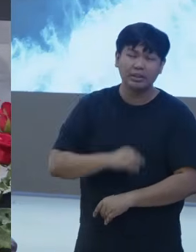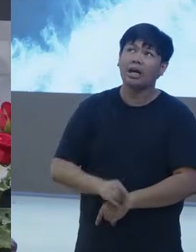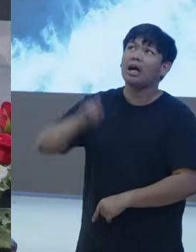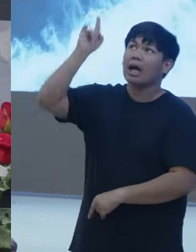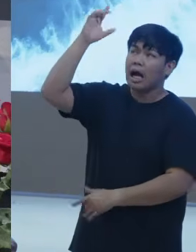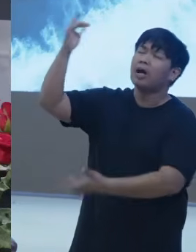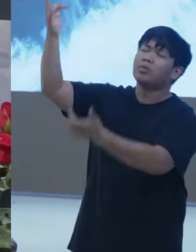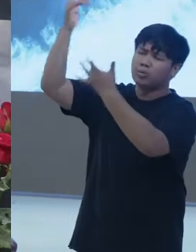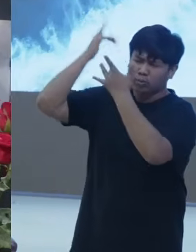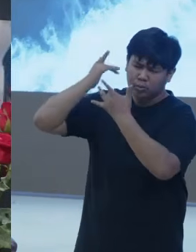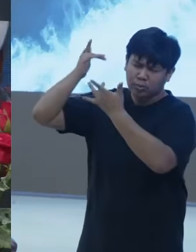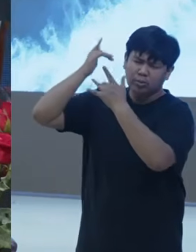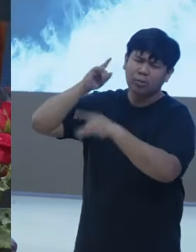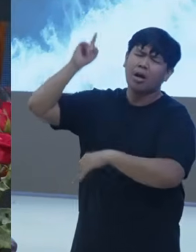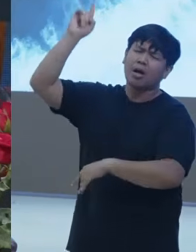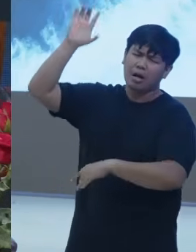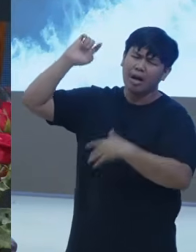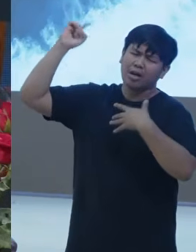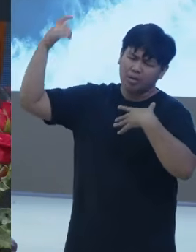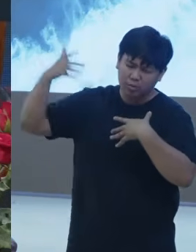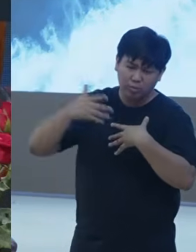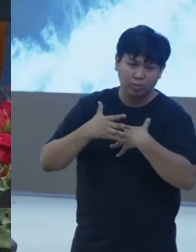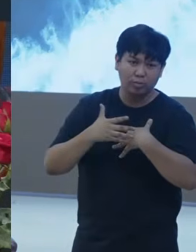ganito sa Nineveh.